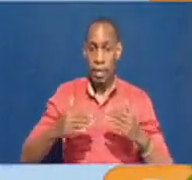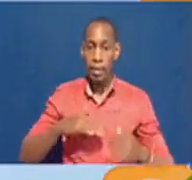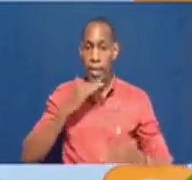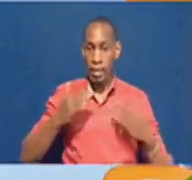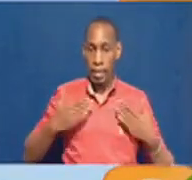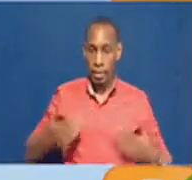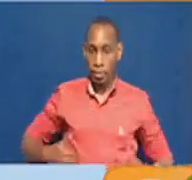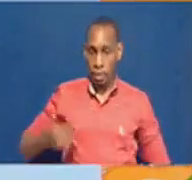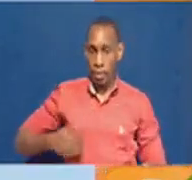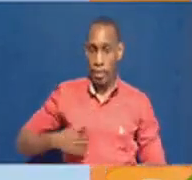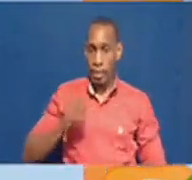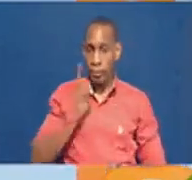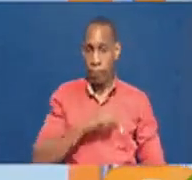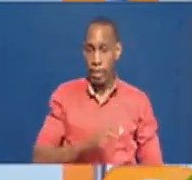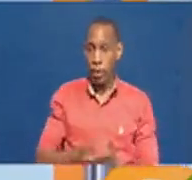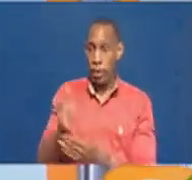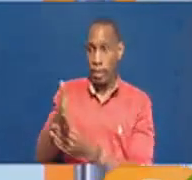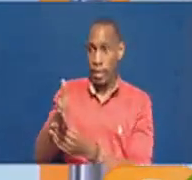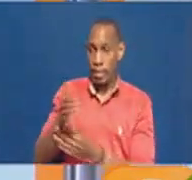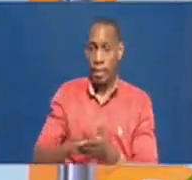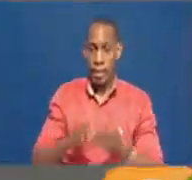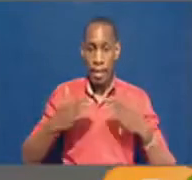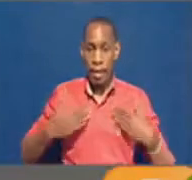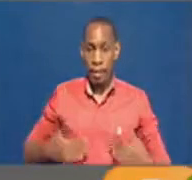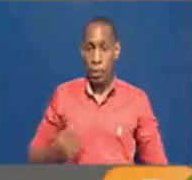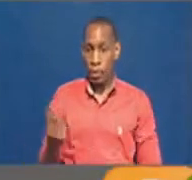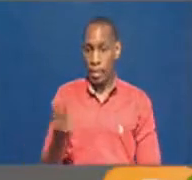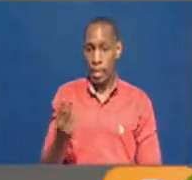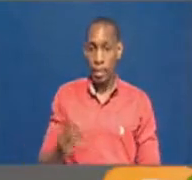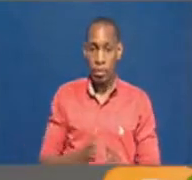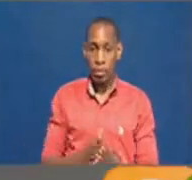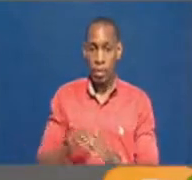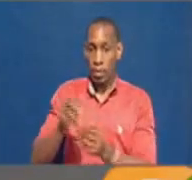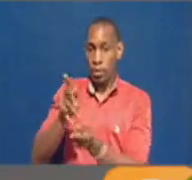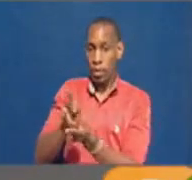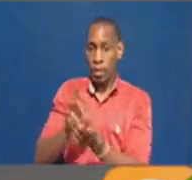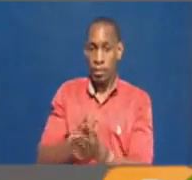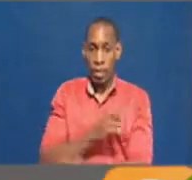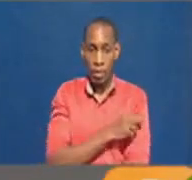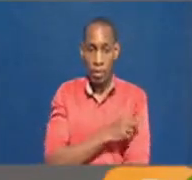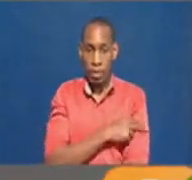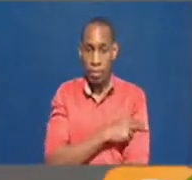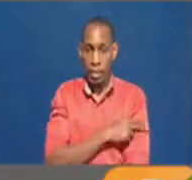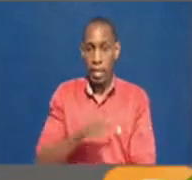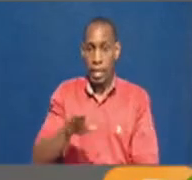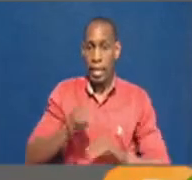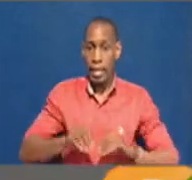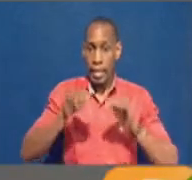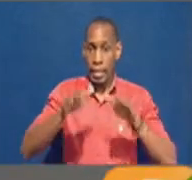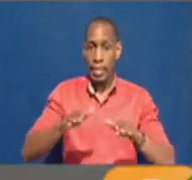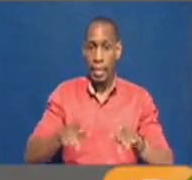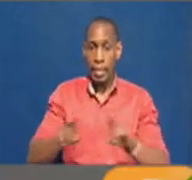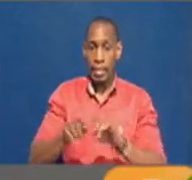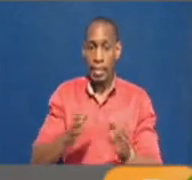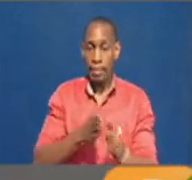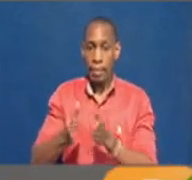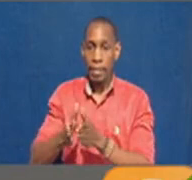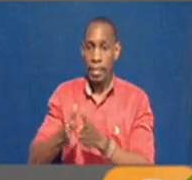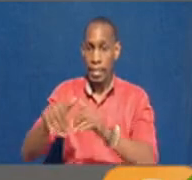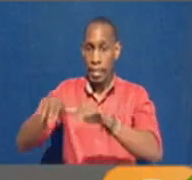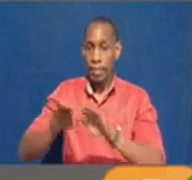miili kukamilika siku ya Alhamisi. Miili ya marehemu inahifadhiwa katika hospitali ya Saitoti eneo la Kitengela, huku matayarisho